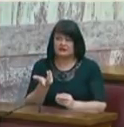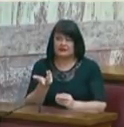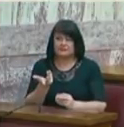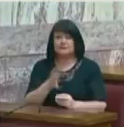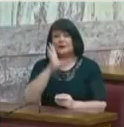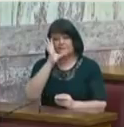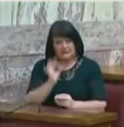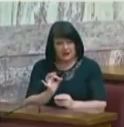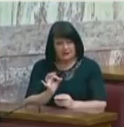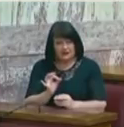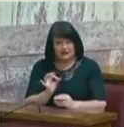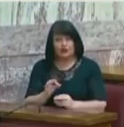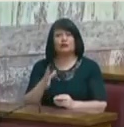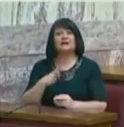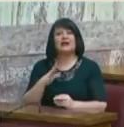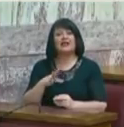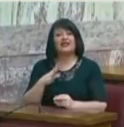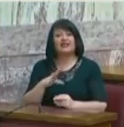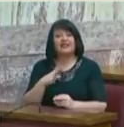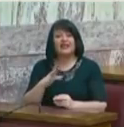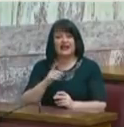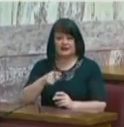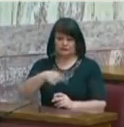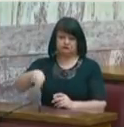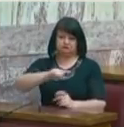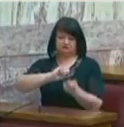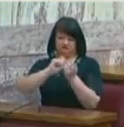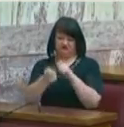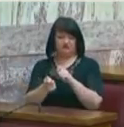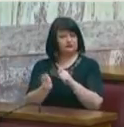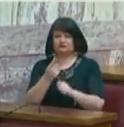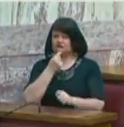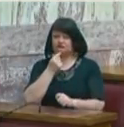όσο και αν κανείς θέλει να την διαστρεβλώσει, δεν είναι εύκολο,